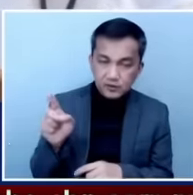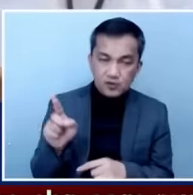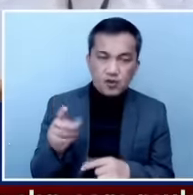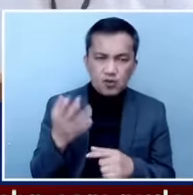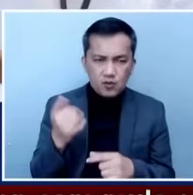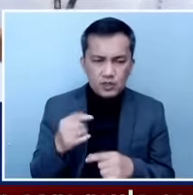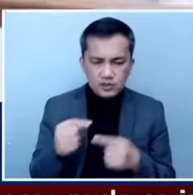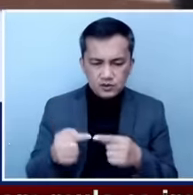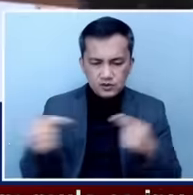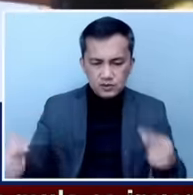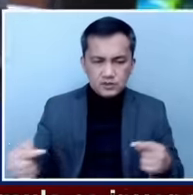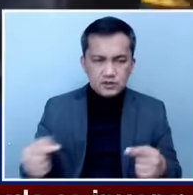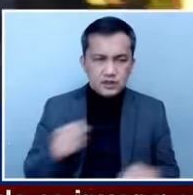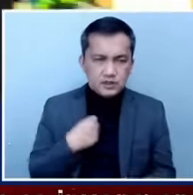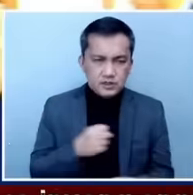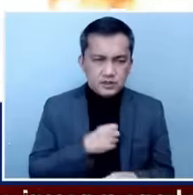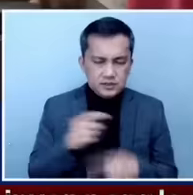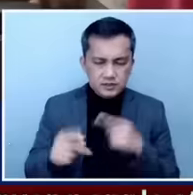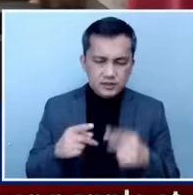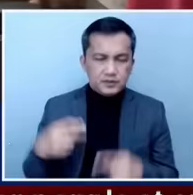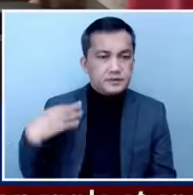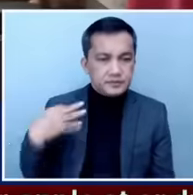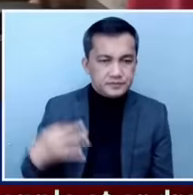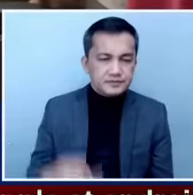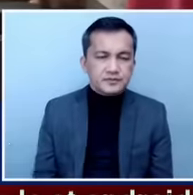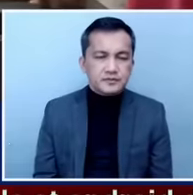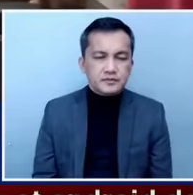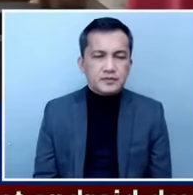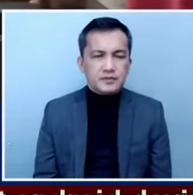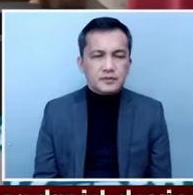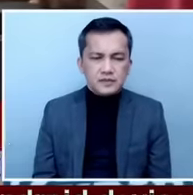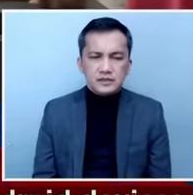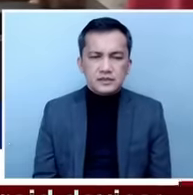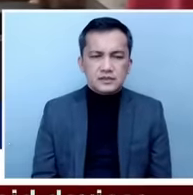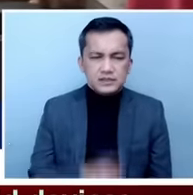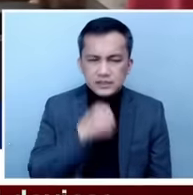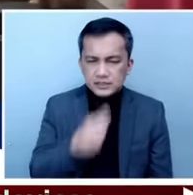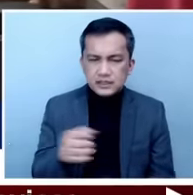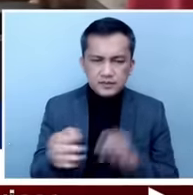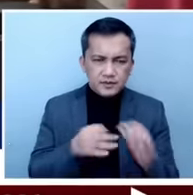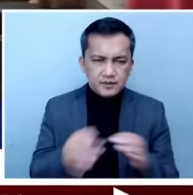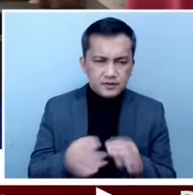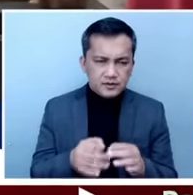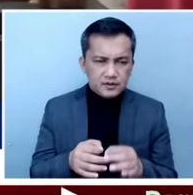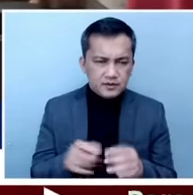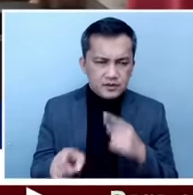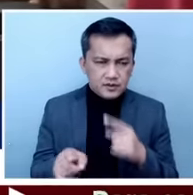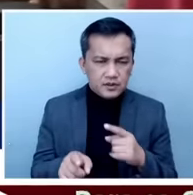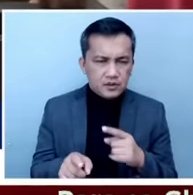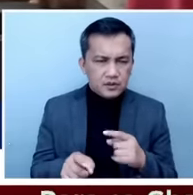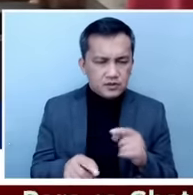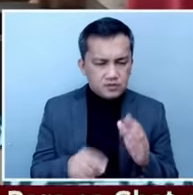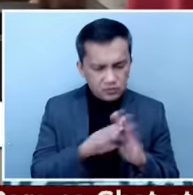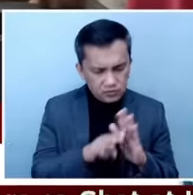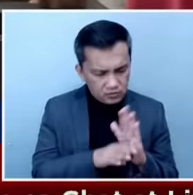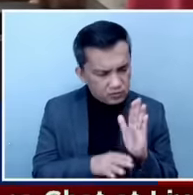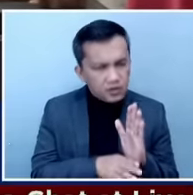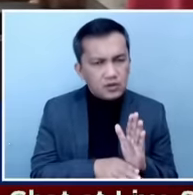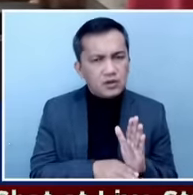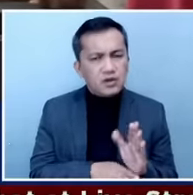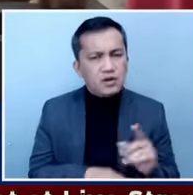kontra ang Senado sa People's Initiative. Hindi mapaliwanag dito ang buong katapatan kung ano